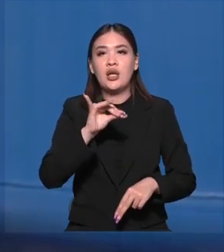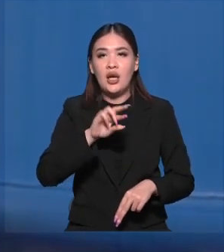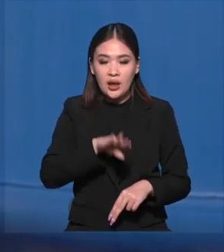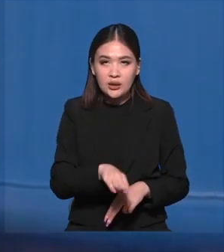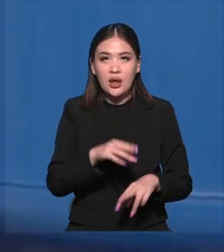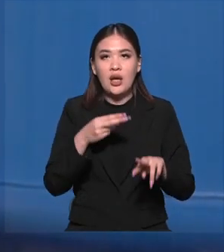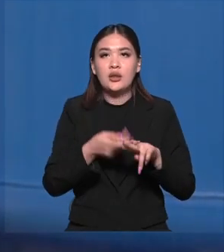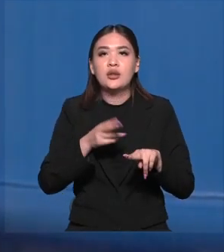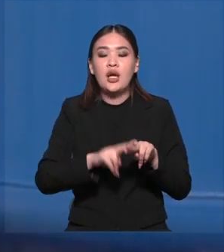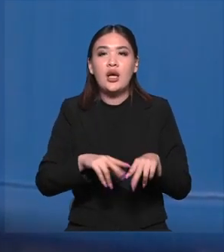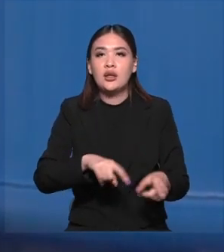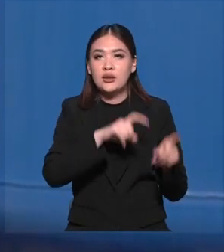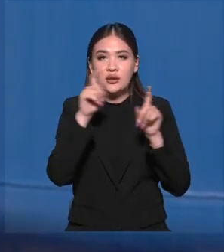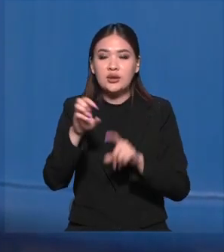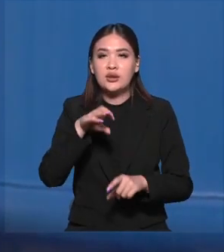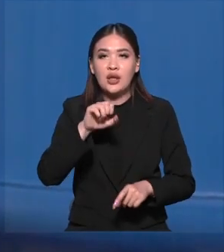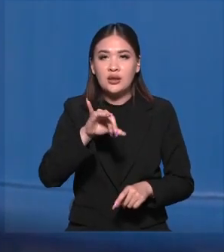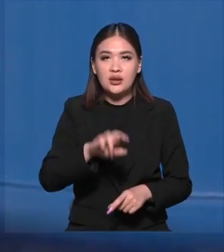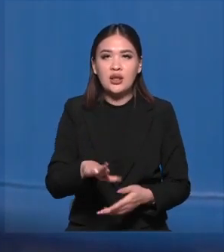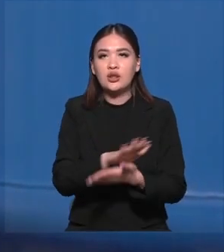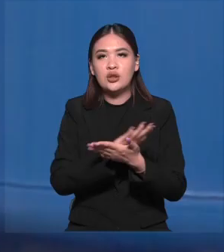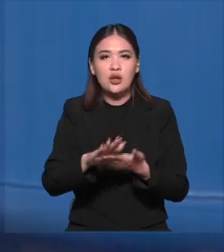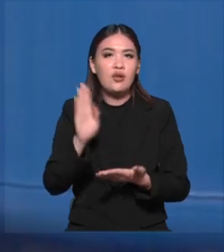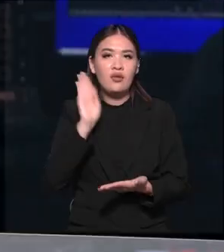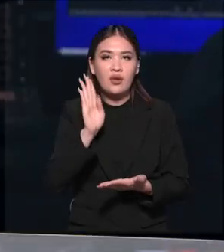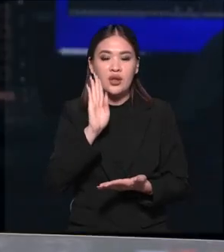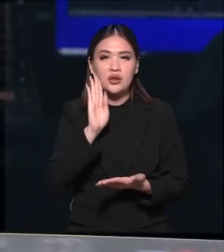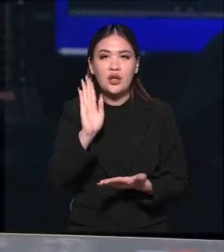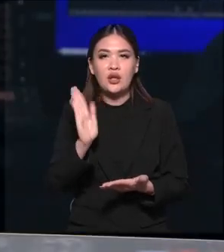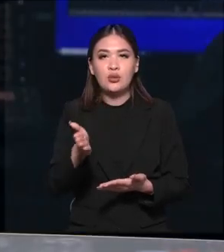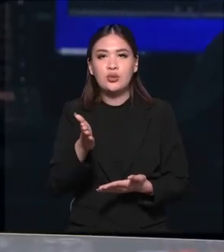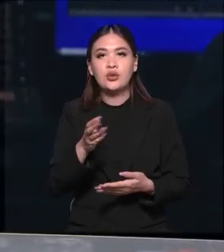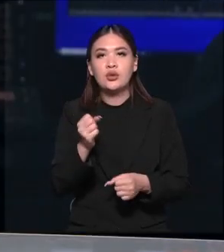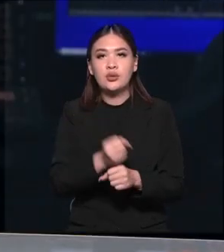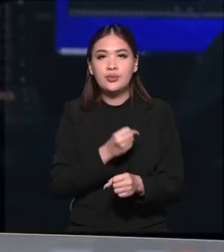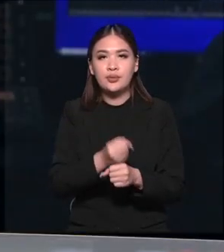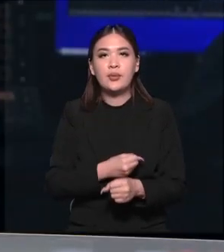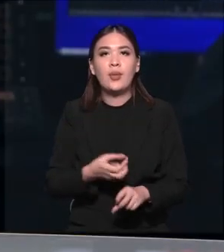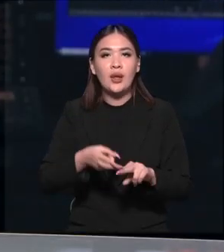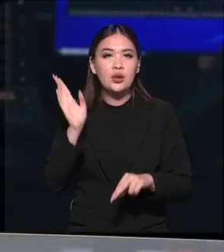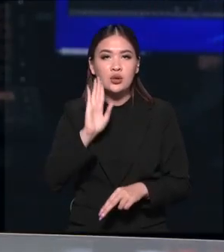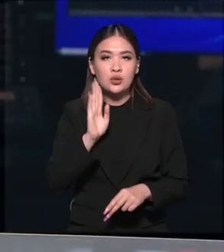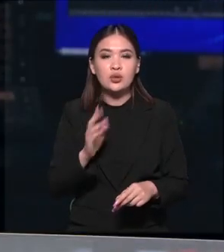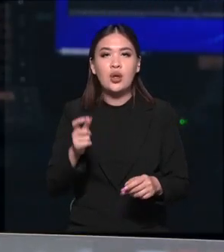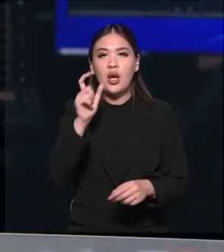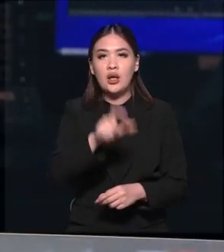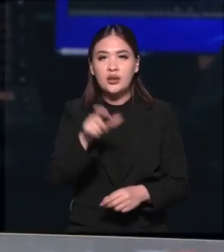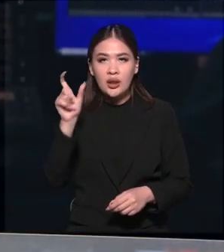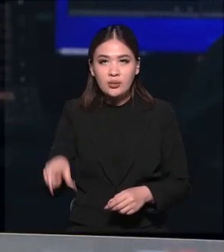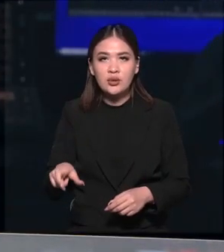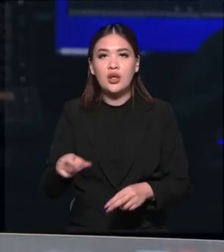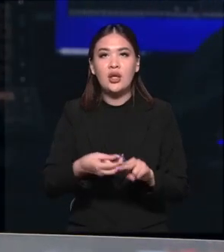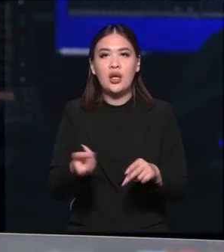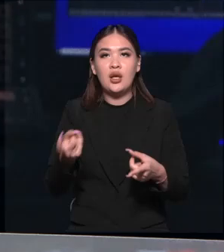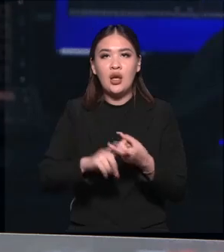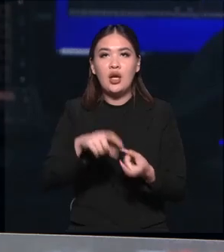тұшту станциясына жеткізіп, сол жерде таза ауыз су өндіреміз. Су саласы мамандарының тапшылығын жою мақсатында